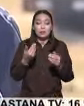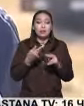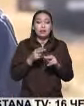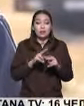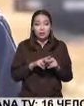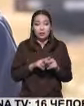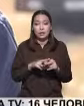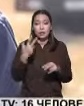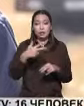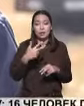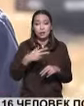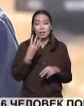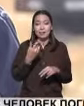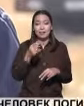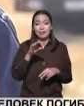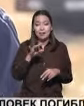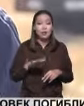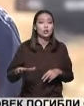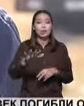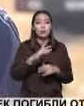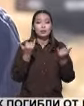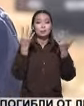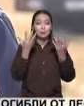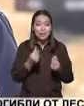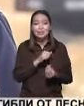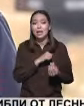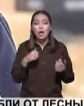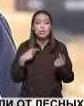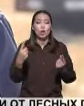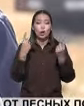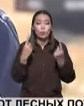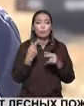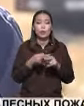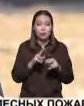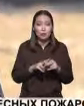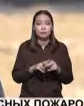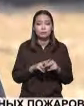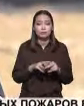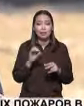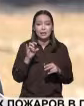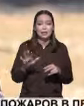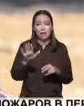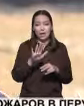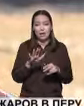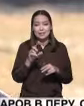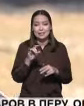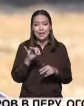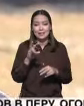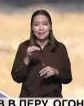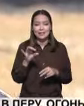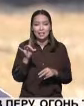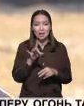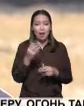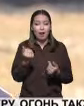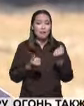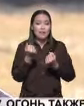порядка 34 тысяч гектар. На сегодня это самое крупное хозяйство Зеленединского района. Полный парк